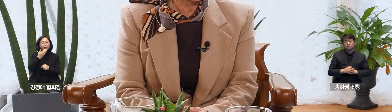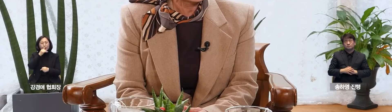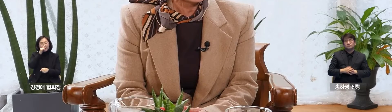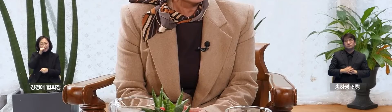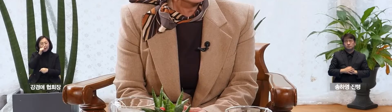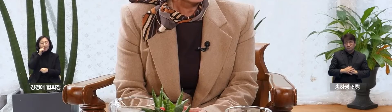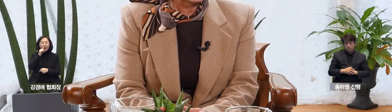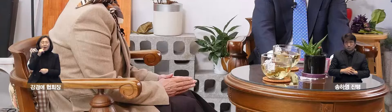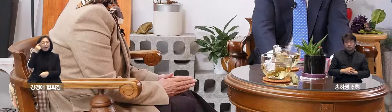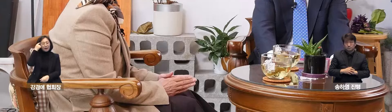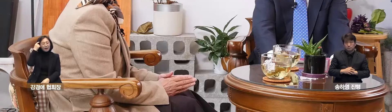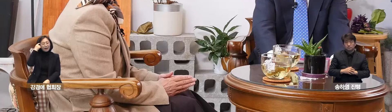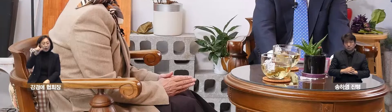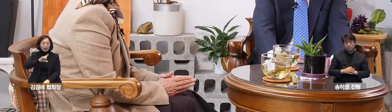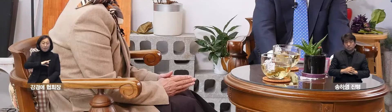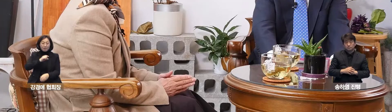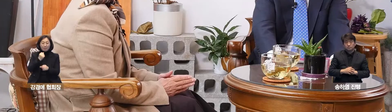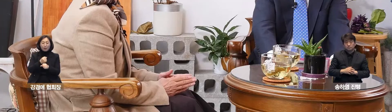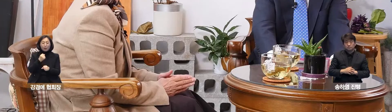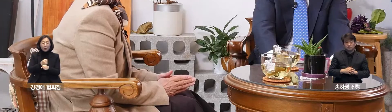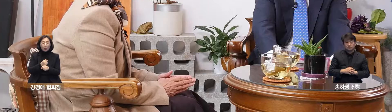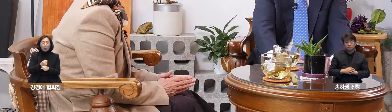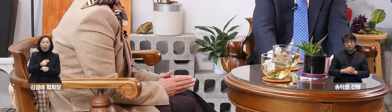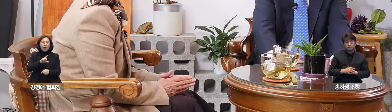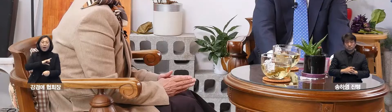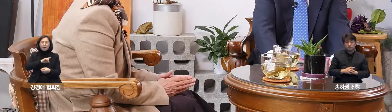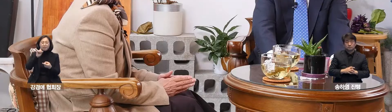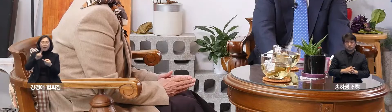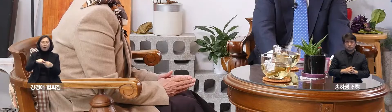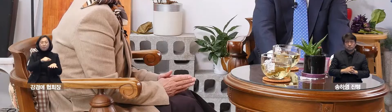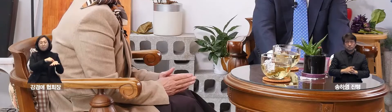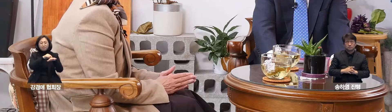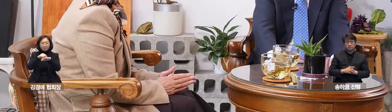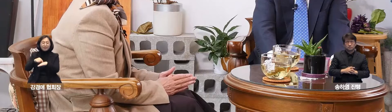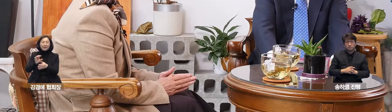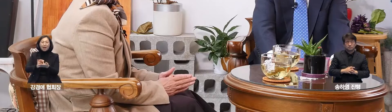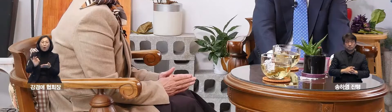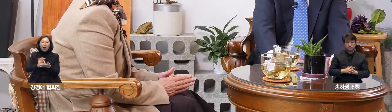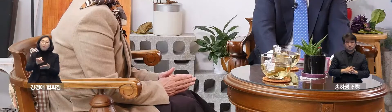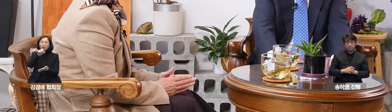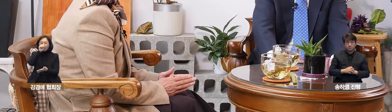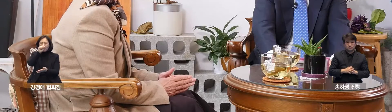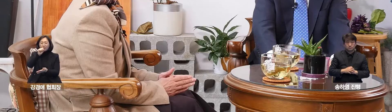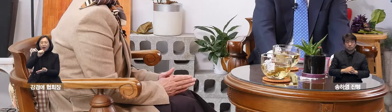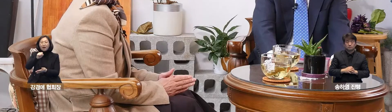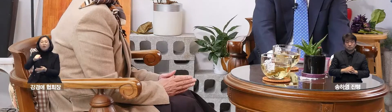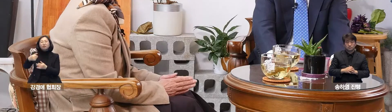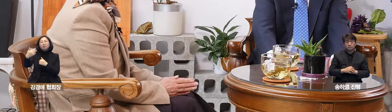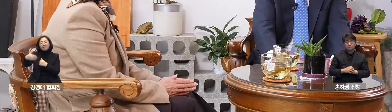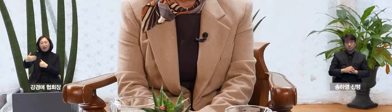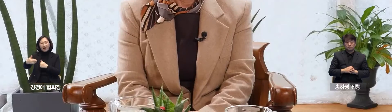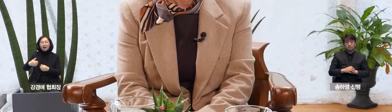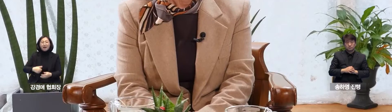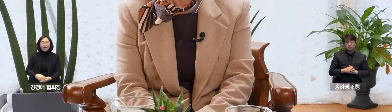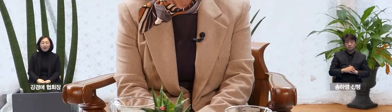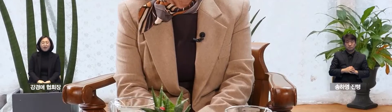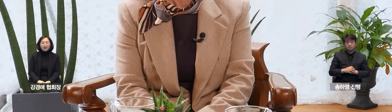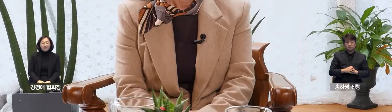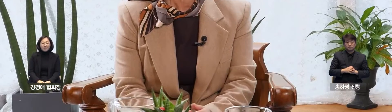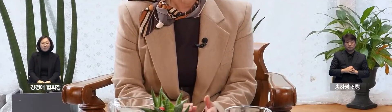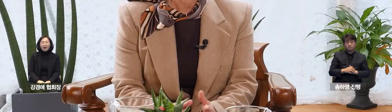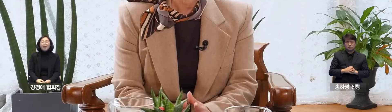이름을 붙여준 거고 이거를 좀 지켰으면 좋겠다라는 이야기를 제가 들었어요. 그래서